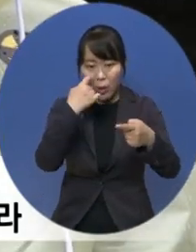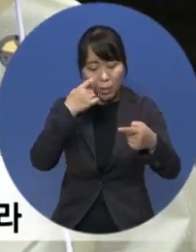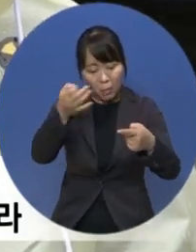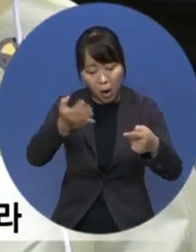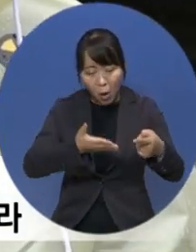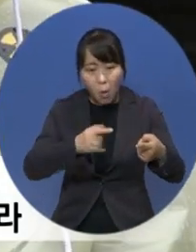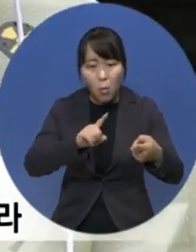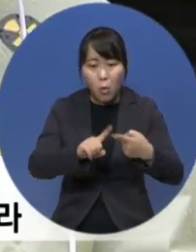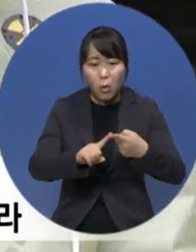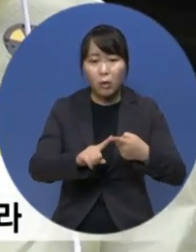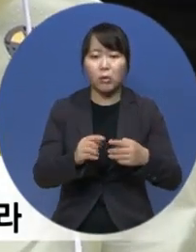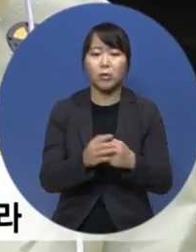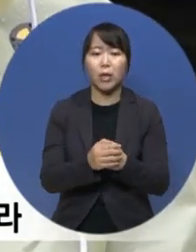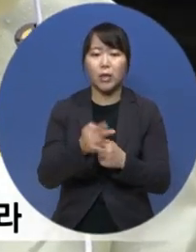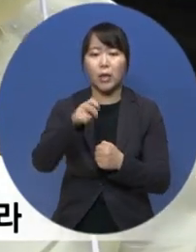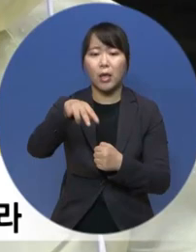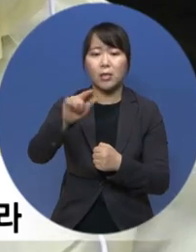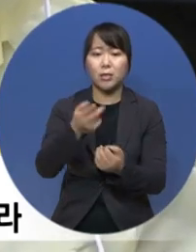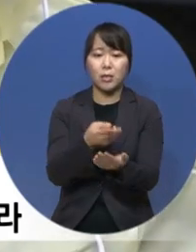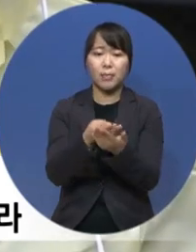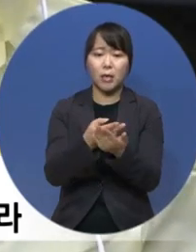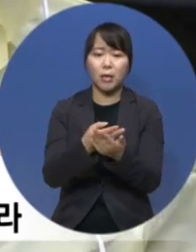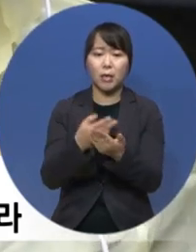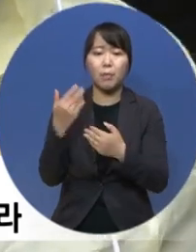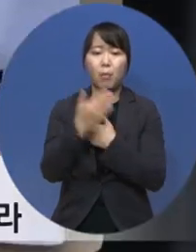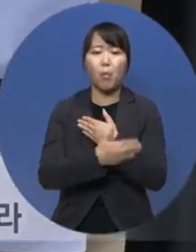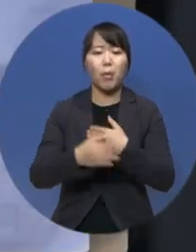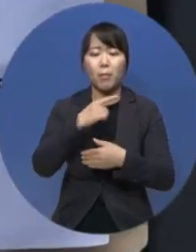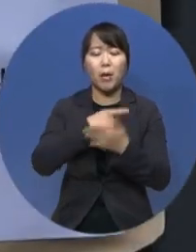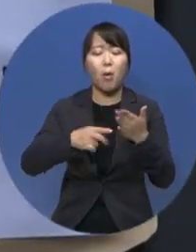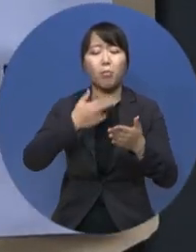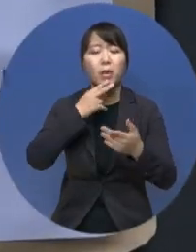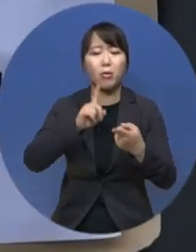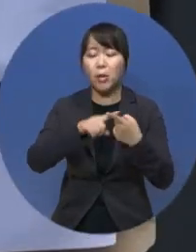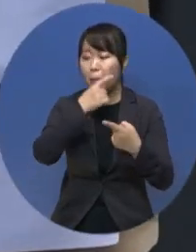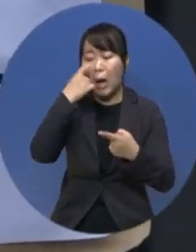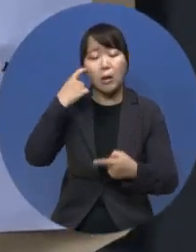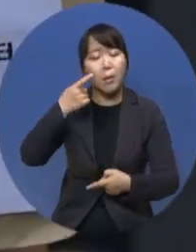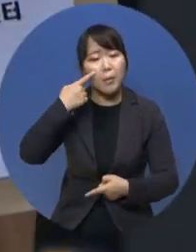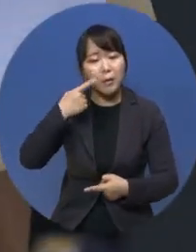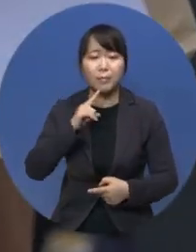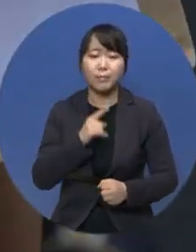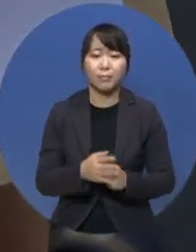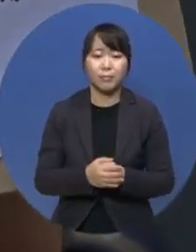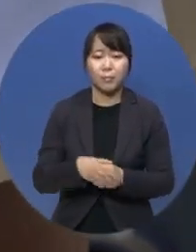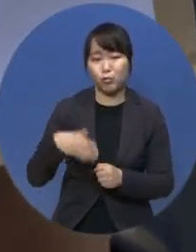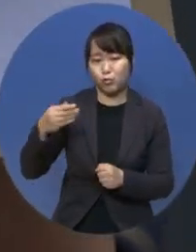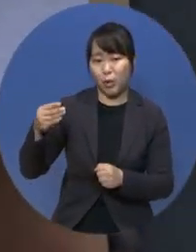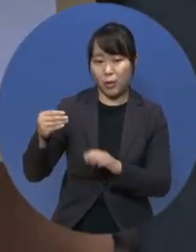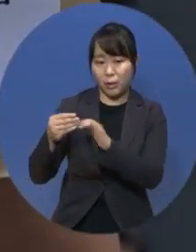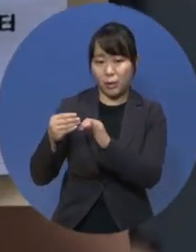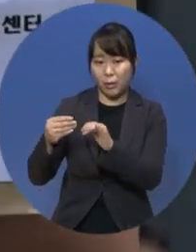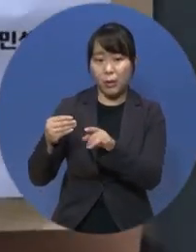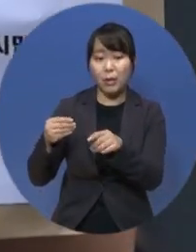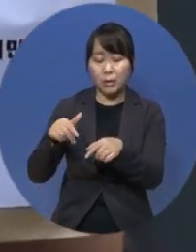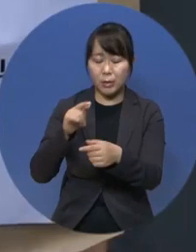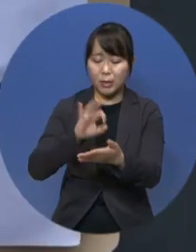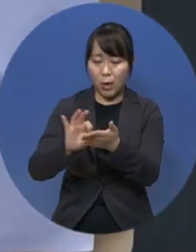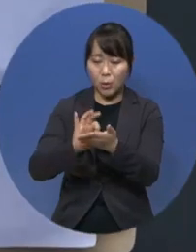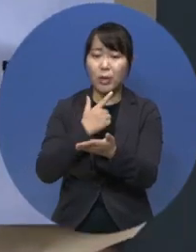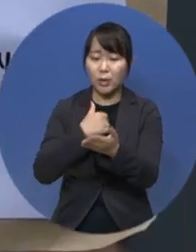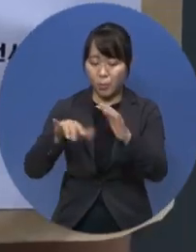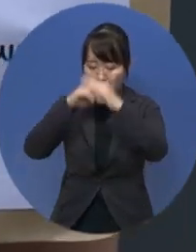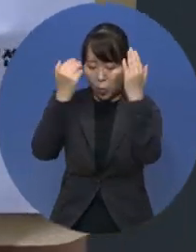힘 들한테 후에 라는 그 다음에 근거를 밝혀라 피해자들은 9만 여기에다 나는 나도 침대에 사용자